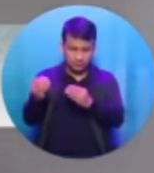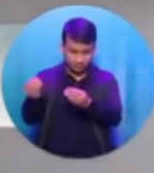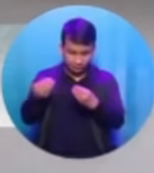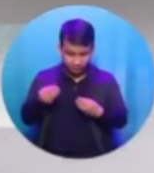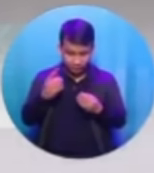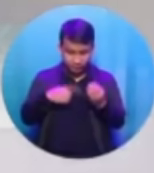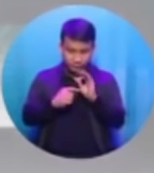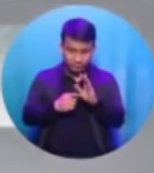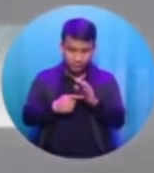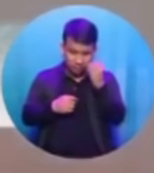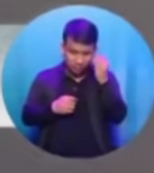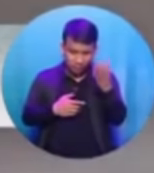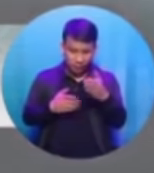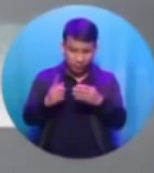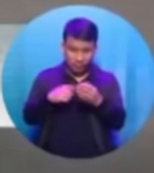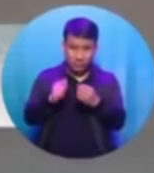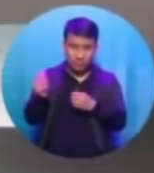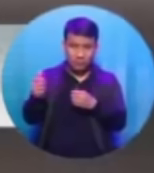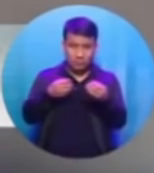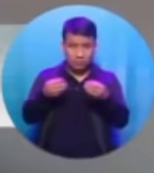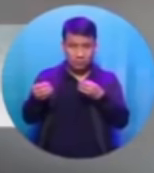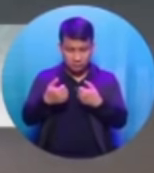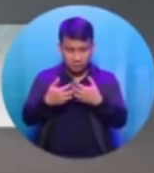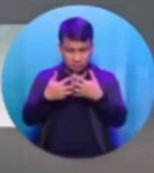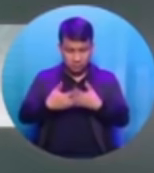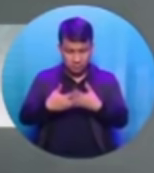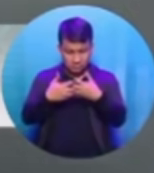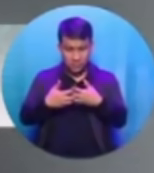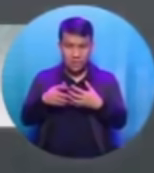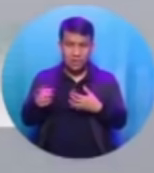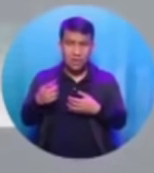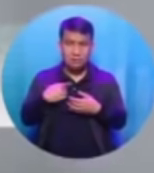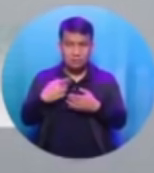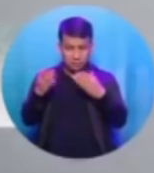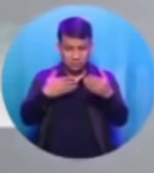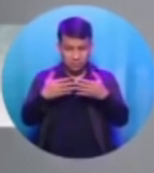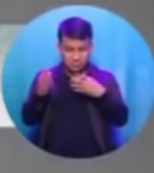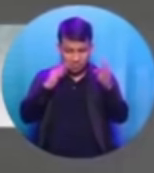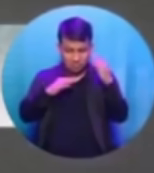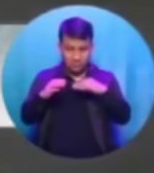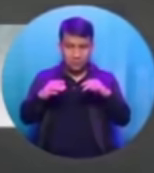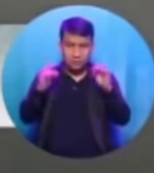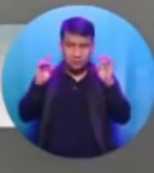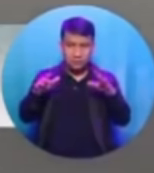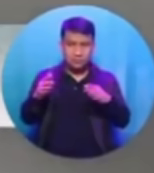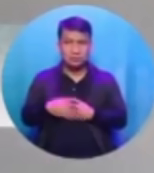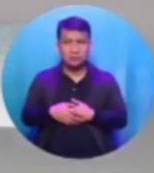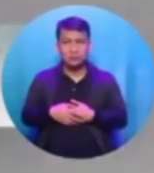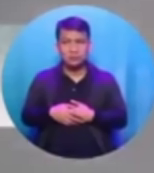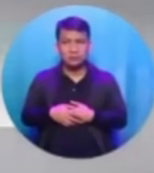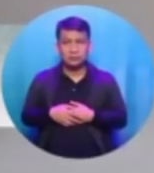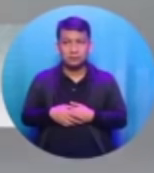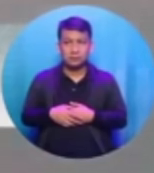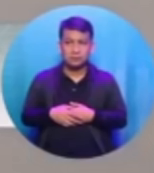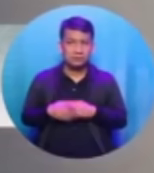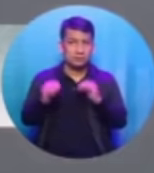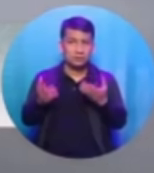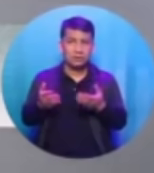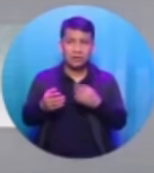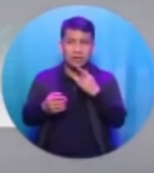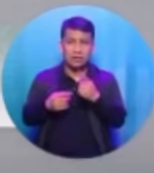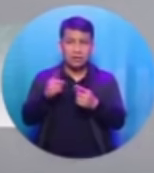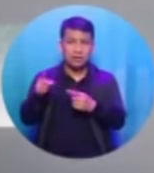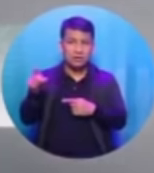ibibigay para in case, lalo na dun sa nag-operate ng makina, magkaroon ng aberya, mapapalay kayo sa panganib. Walang ganun, ano po? Wala po.